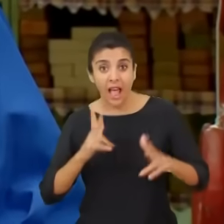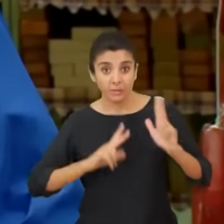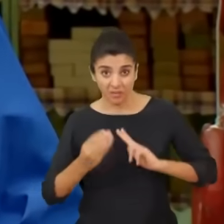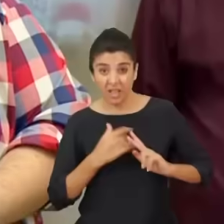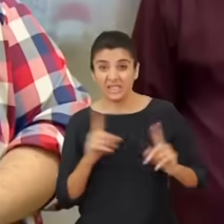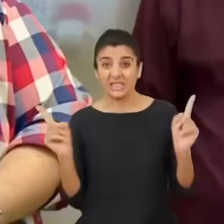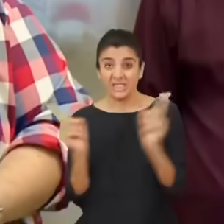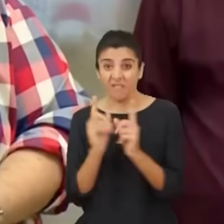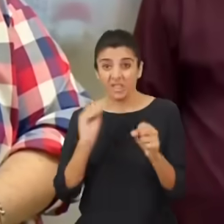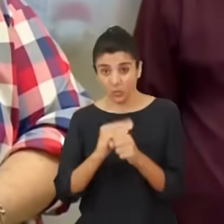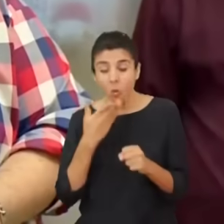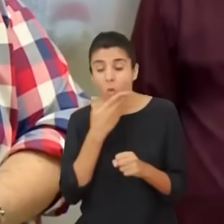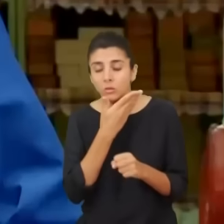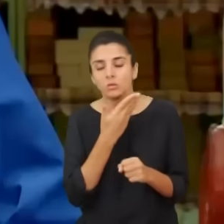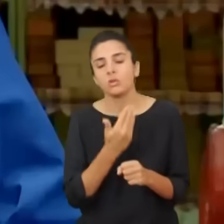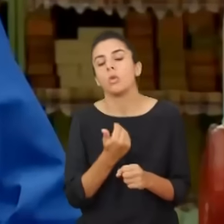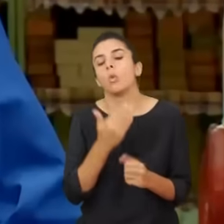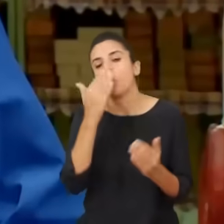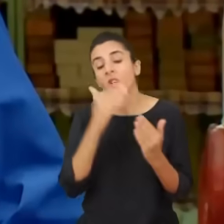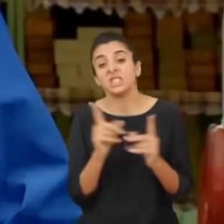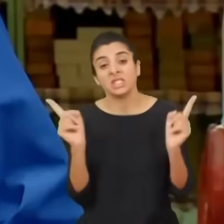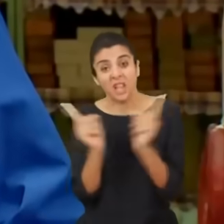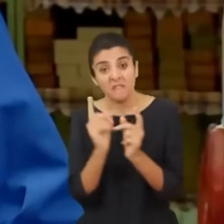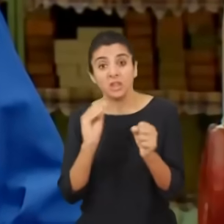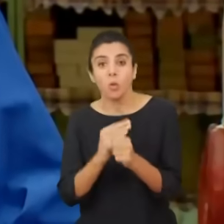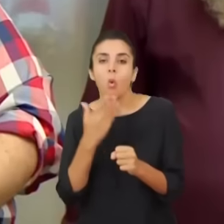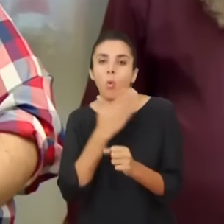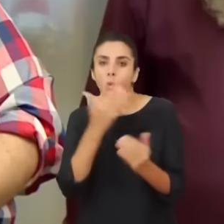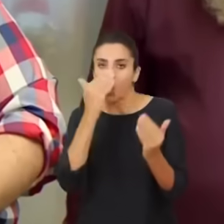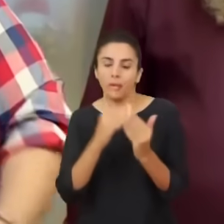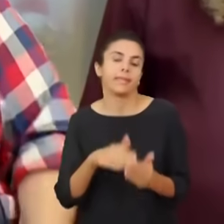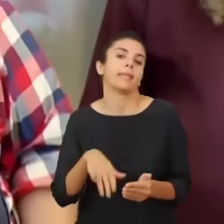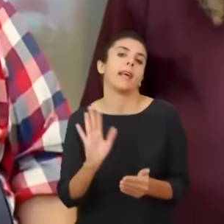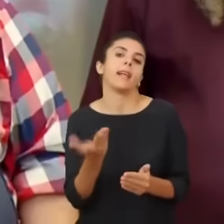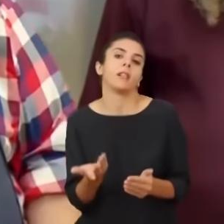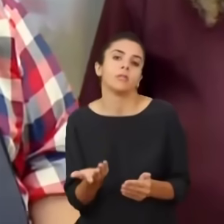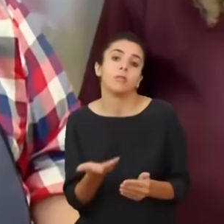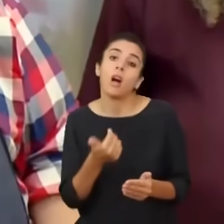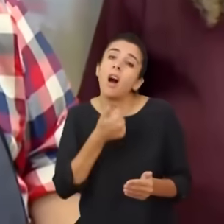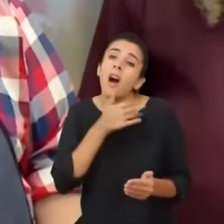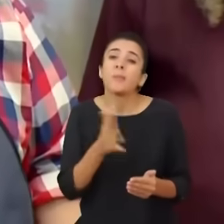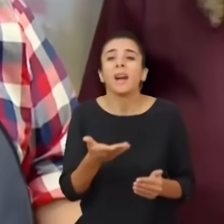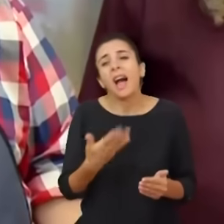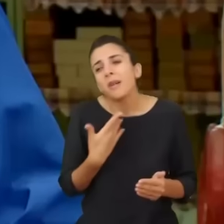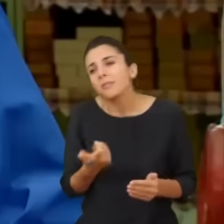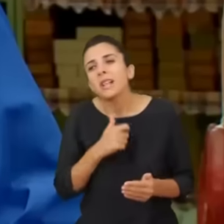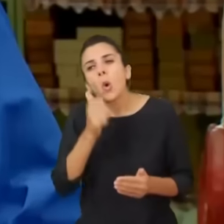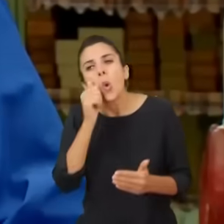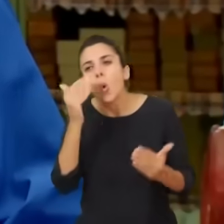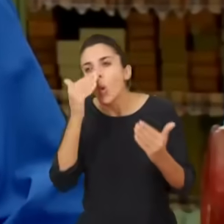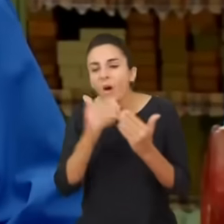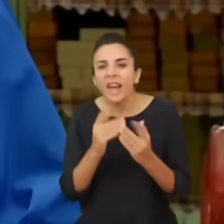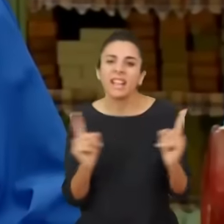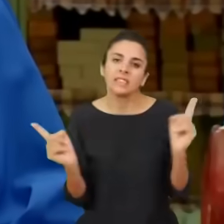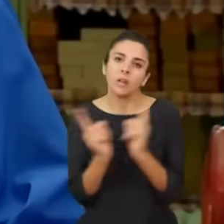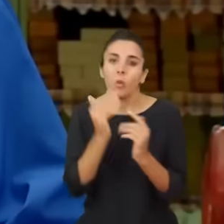oruç tutuyorsun öyle mi? Oğlum zayıflamak için oruç tutulur mu Allah aşkına? E abi ne güzel işte hem ibadet hem rejim.